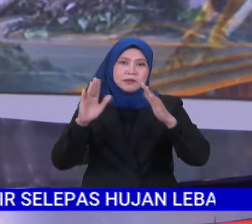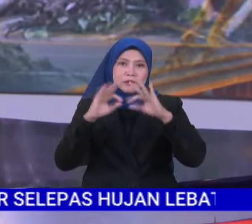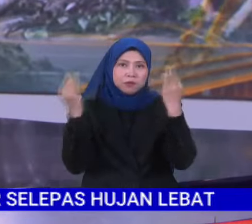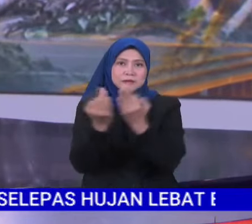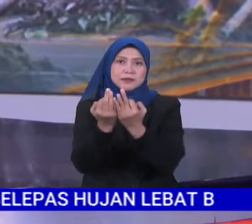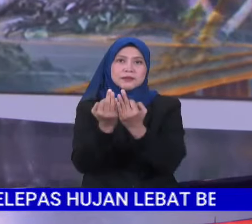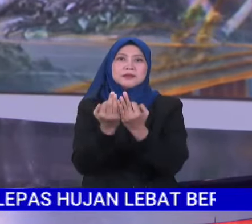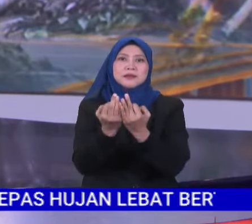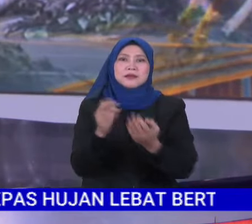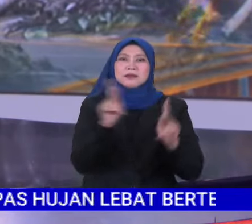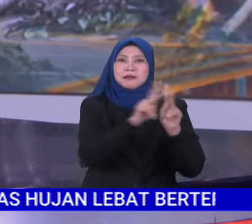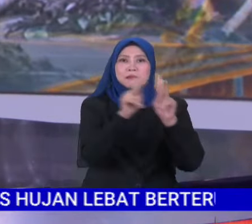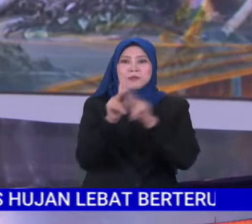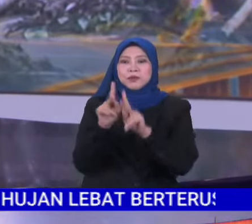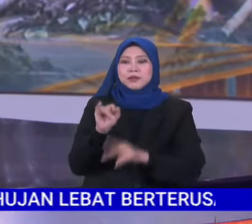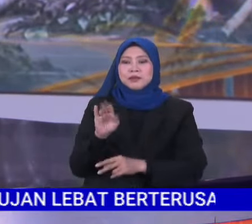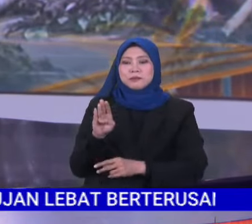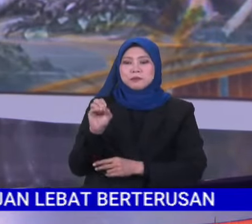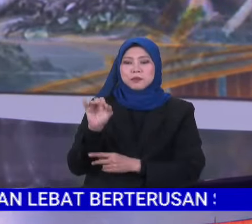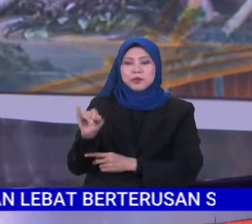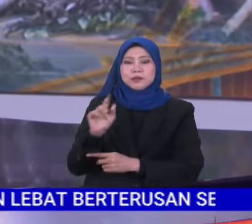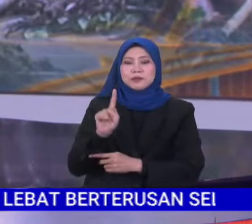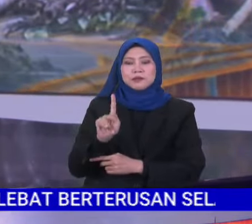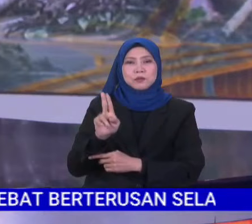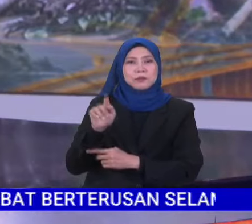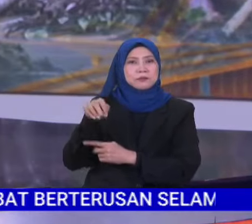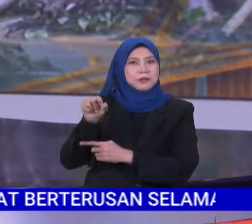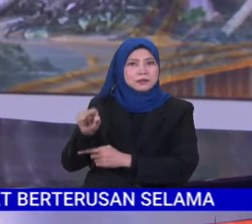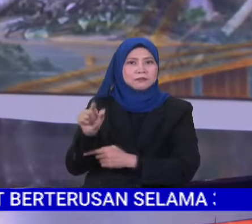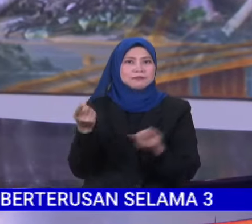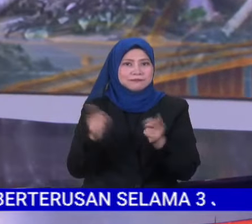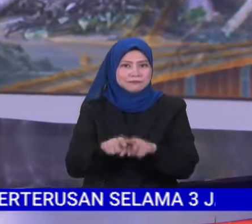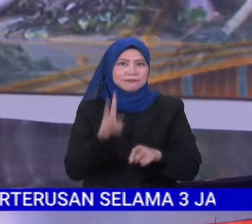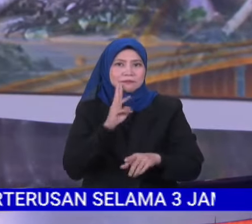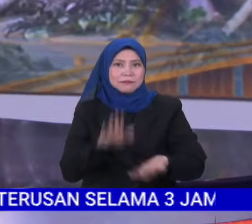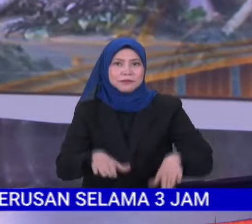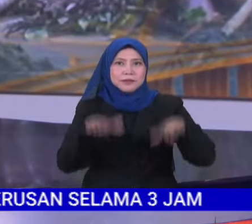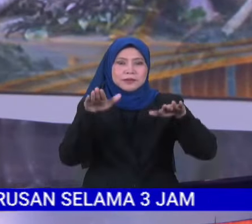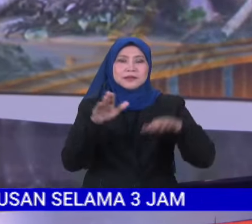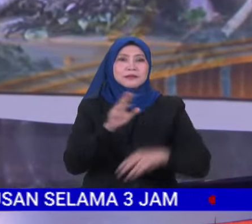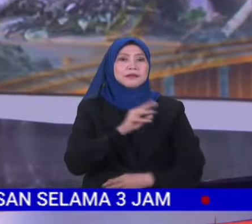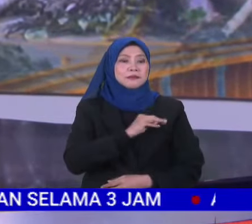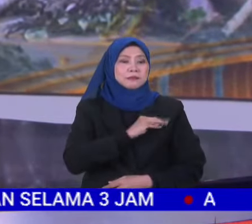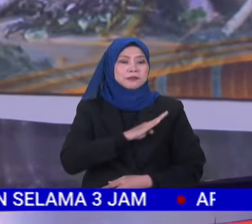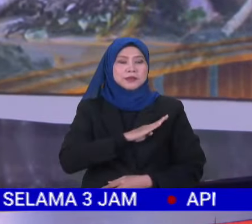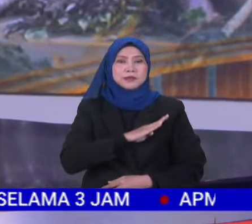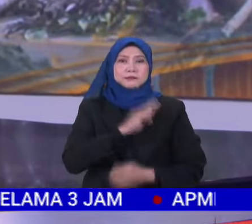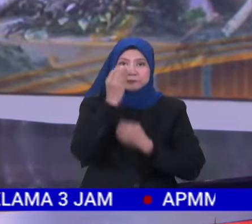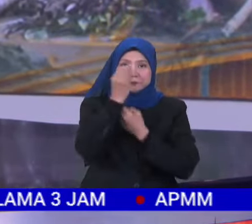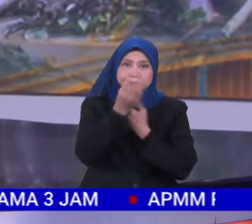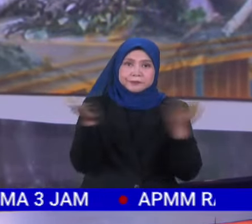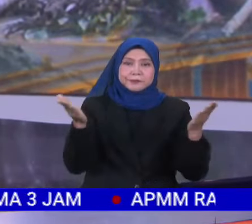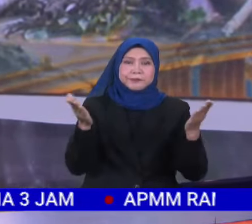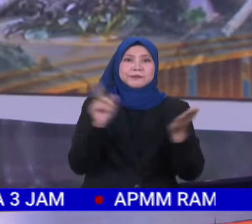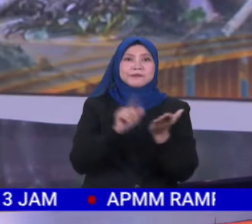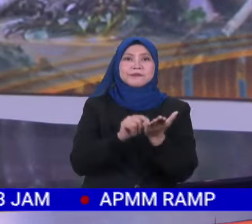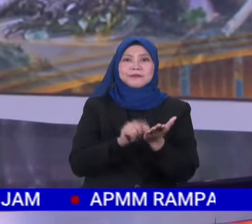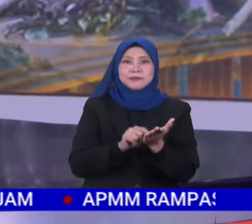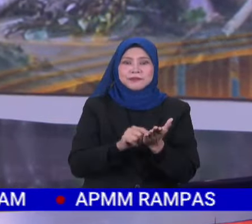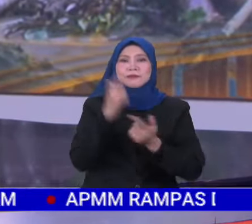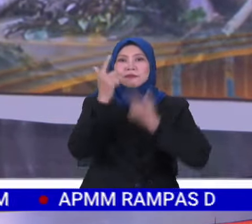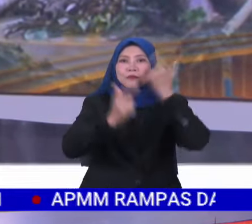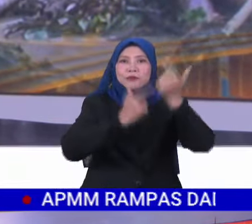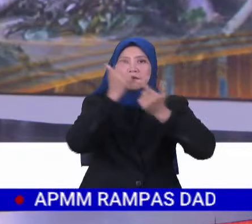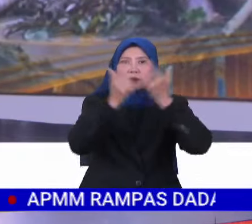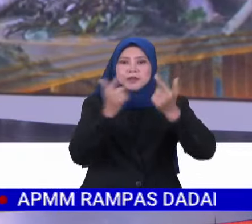di kampung iboih Kupang yang berlaku semalam ia diumumkan muncul besar Datuk Sri Muhammad Sanusi Muhammad Nur dalam sidang media selepas